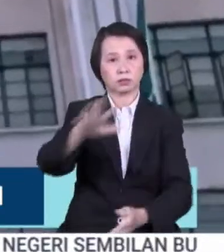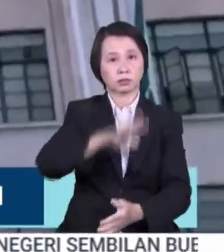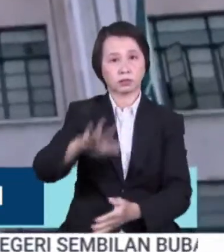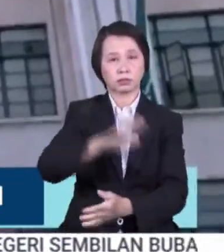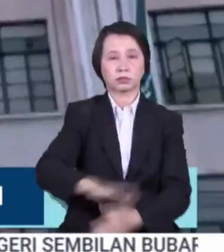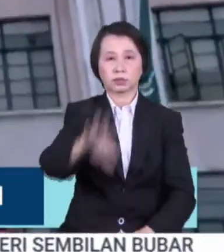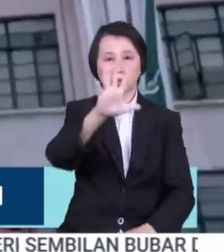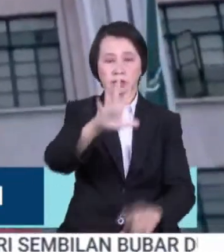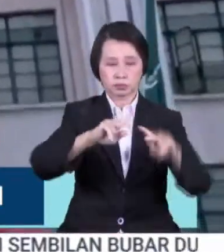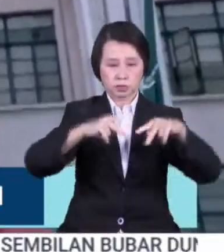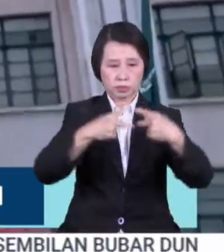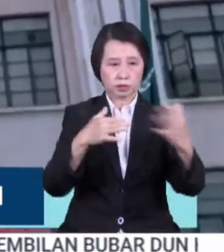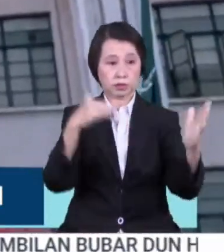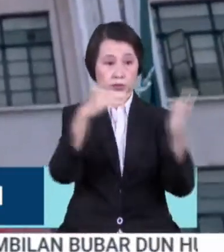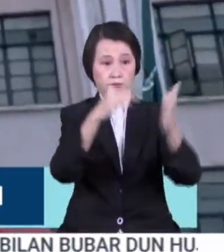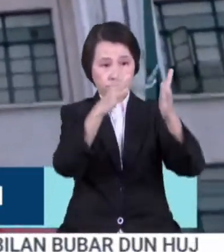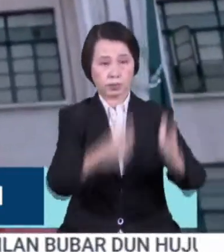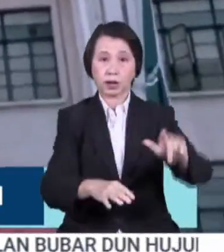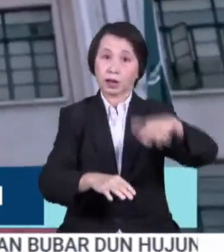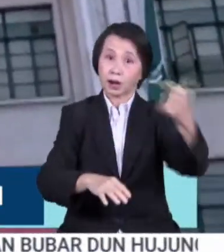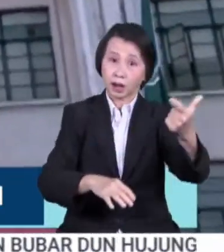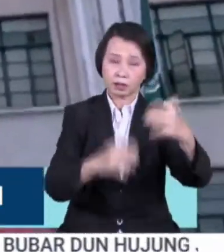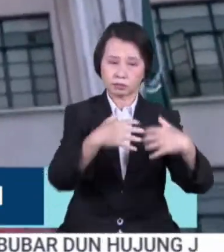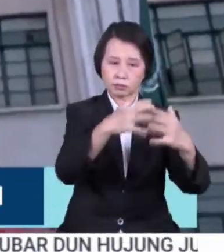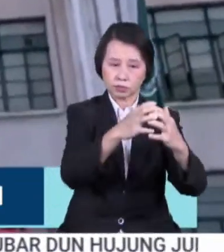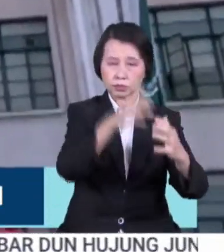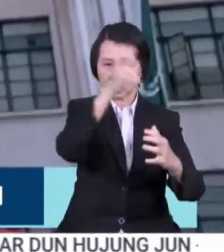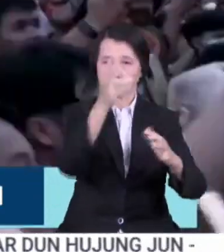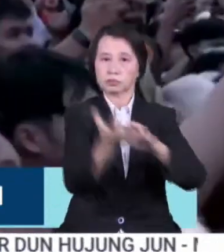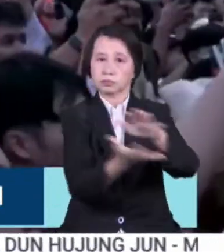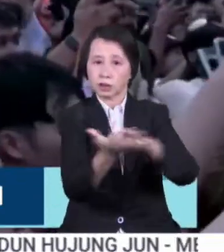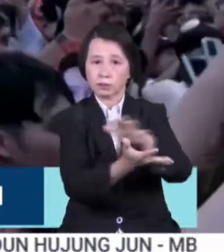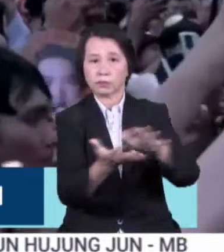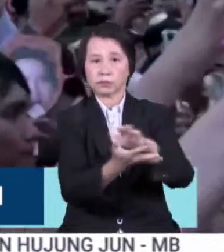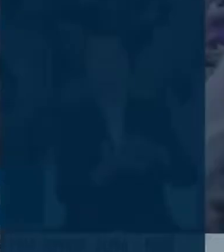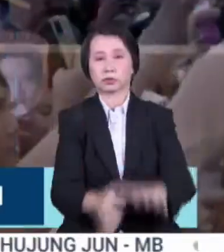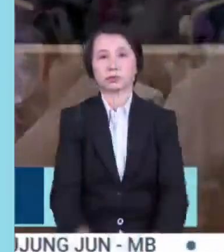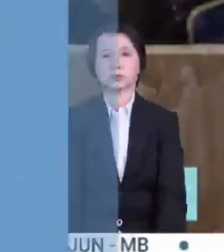sekurang-kurangnya 5 parti pembangkang lain untuk membentuk kerajaan campuran.